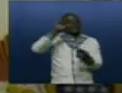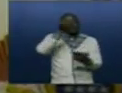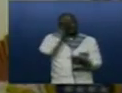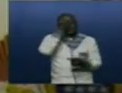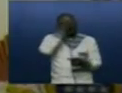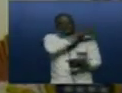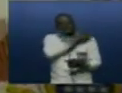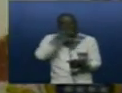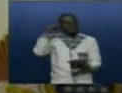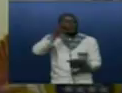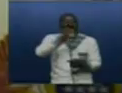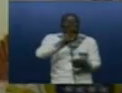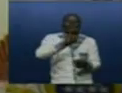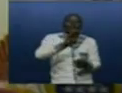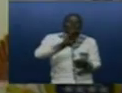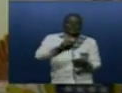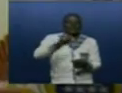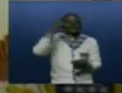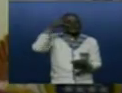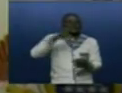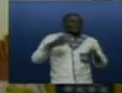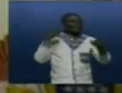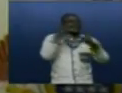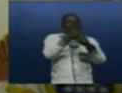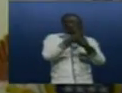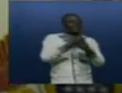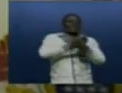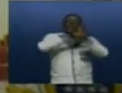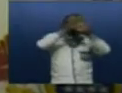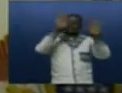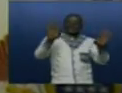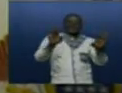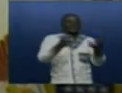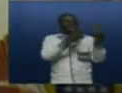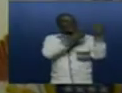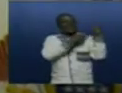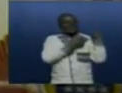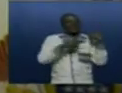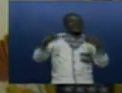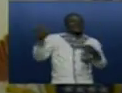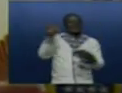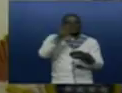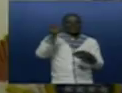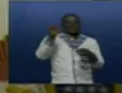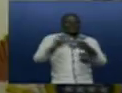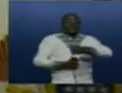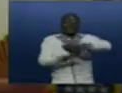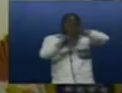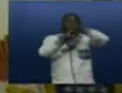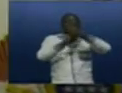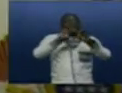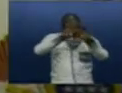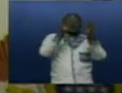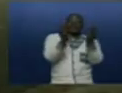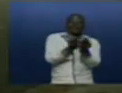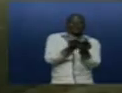que Cuba est responsable de ces attaques, soyons clairs. Mais Cuba a une responsabilité d'assurer la sécurité de nos diplomates et de leurs familles, selon la Convention